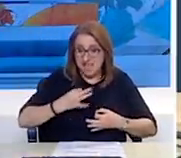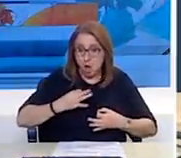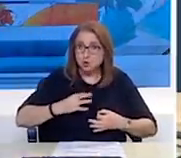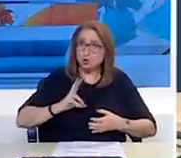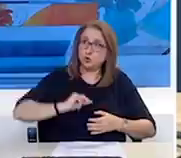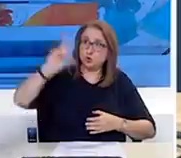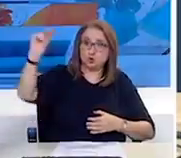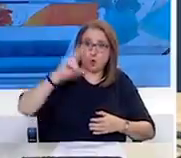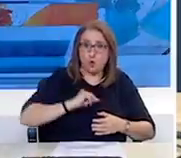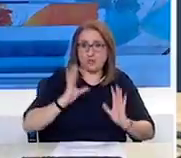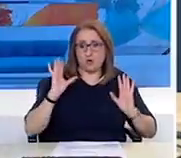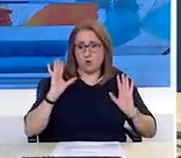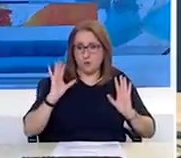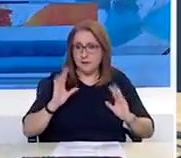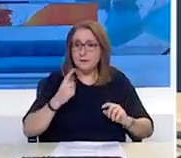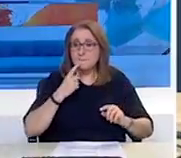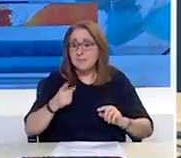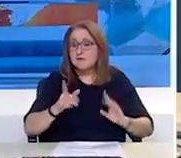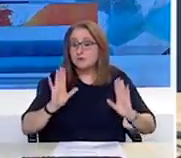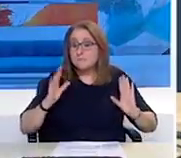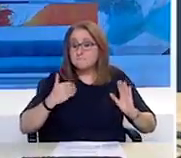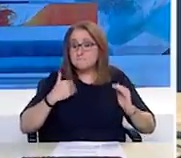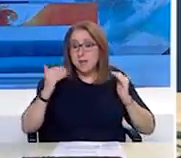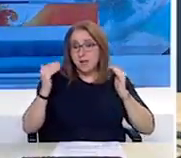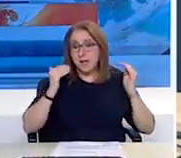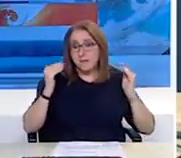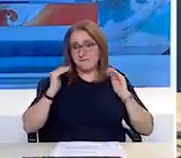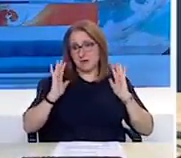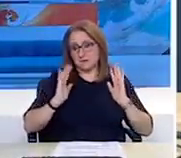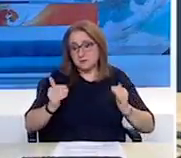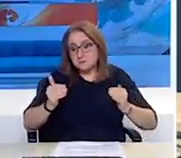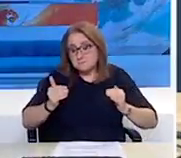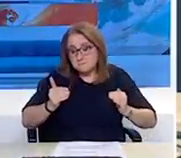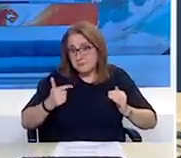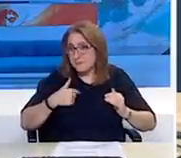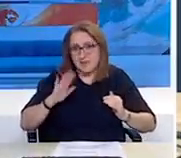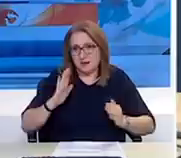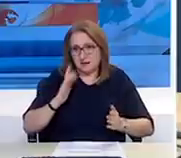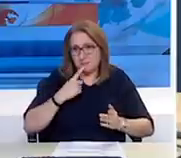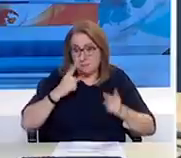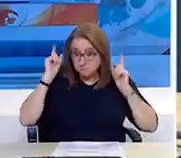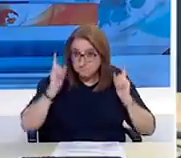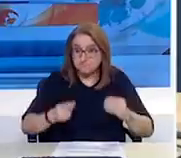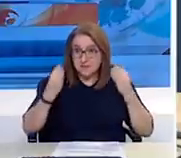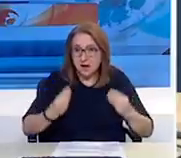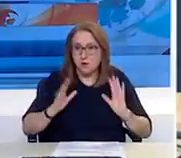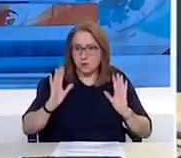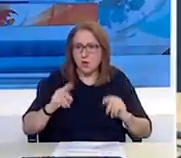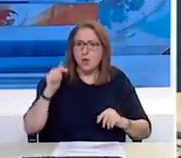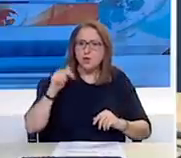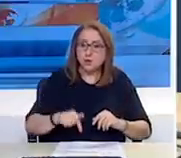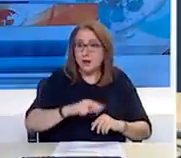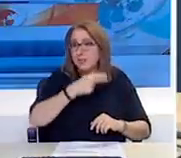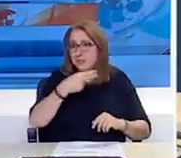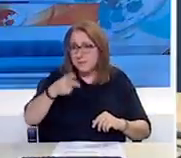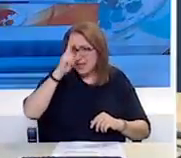ισοβαρή στάση σε αυτές τις μελέτες προς το παρόν. Τώρα, το γιατί η Γερμανία αναστέλει το άνοιγμα των σχολείων είναι άλλη